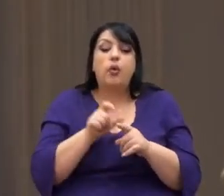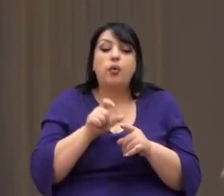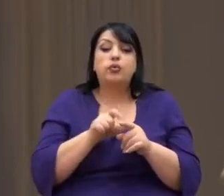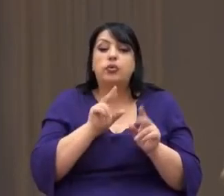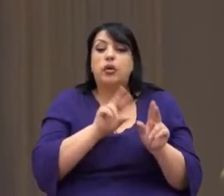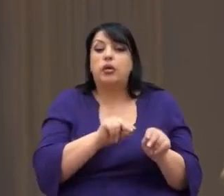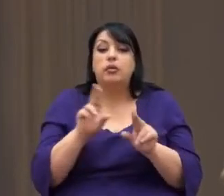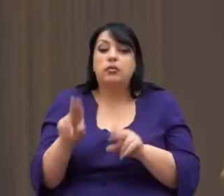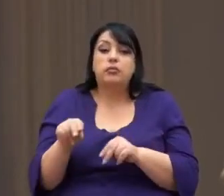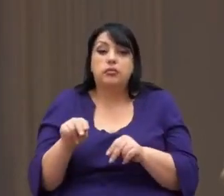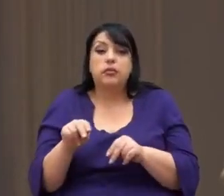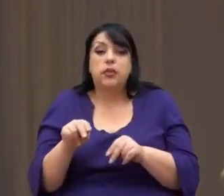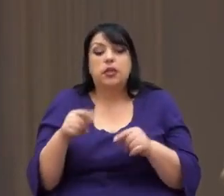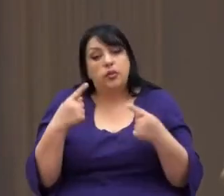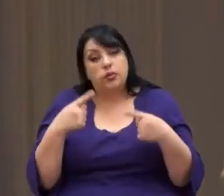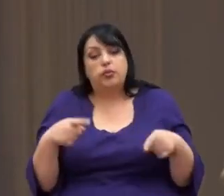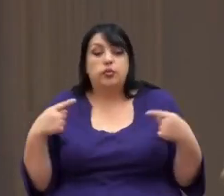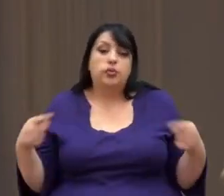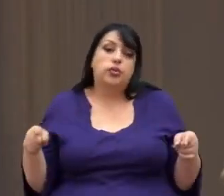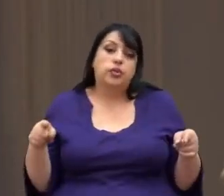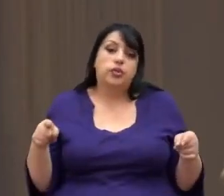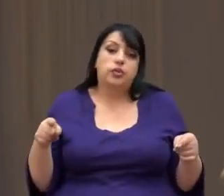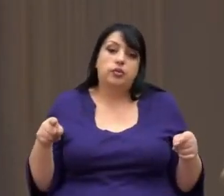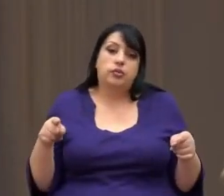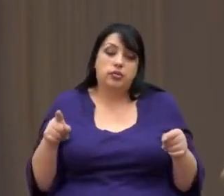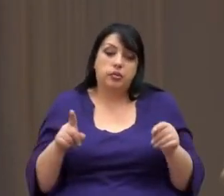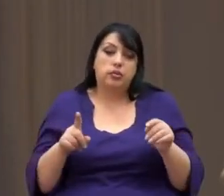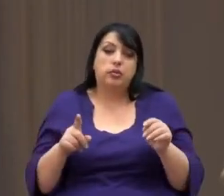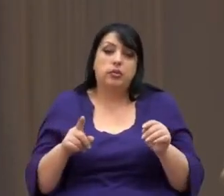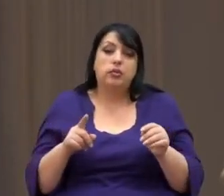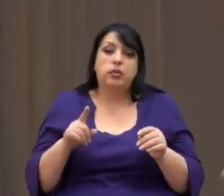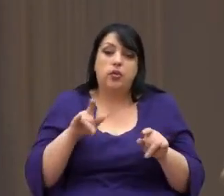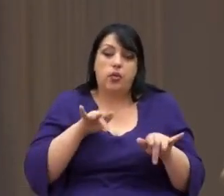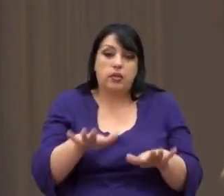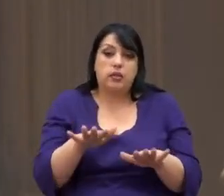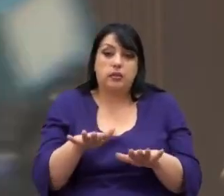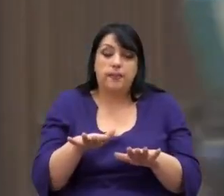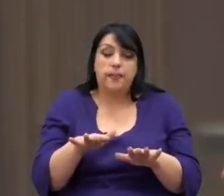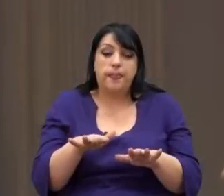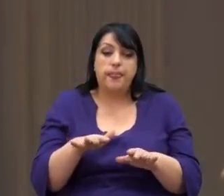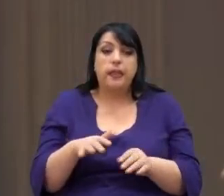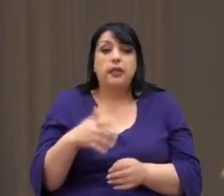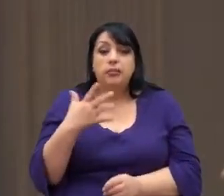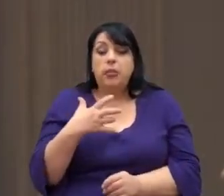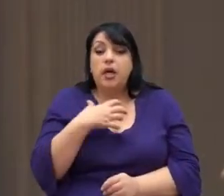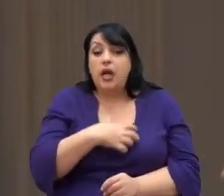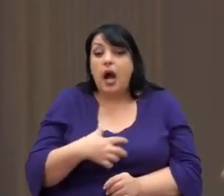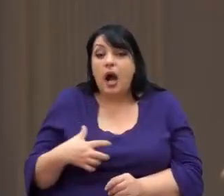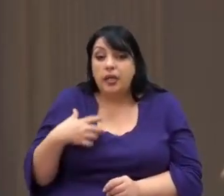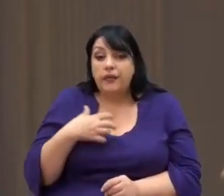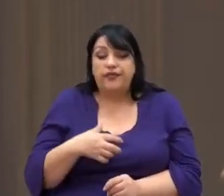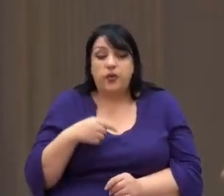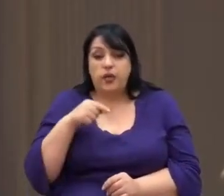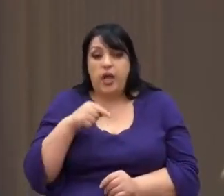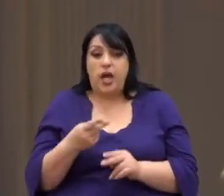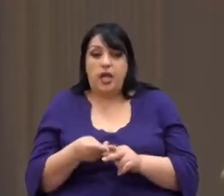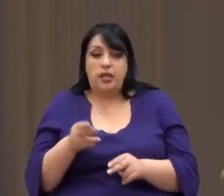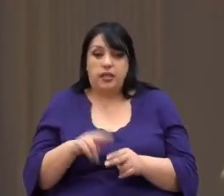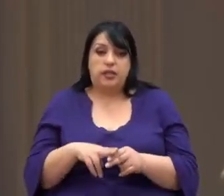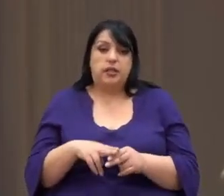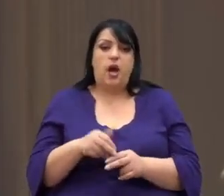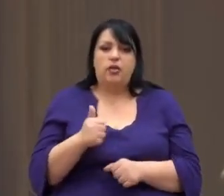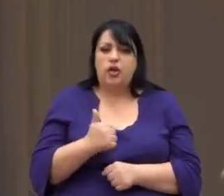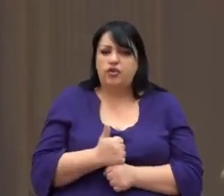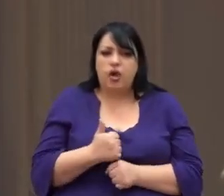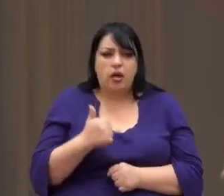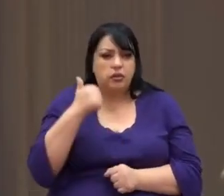այլ նախաձեռնություններ։ Եվ սահմանադրությամբ ամրագրված կարևորագույն այս ինստիտուտը առաջին